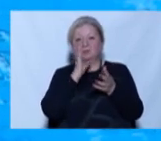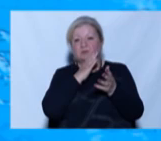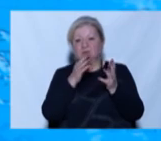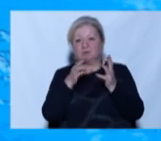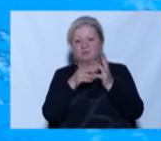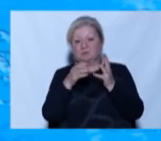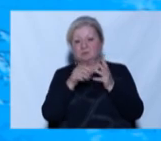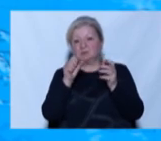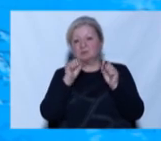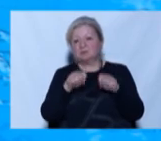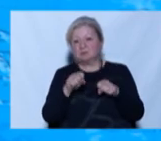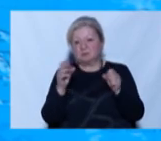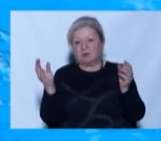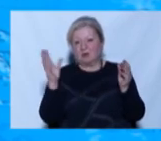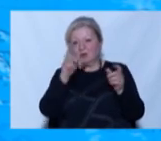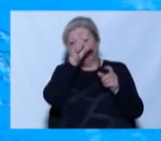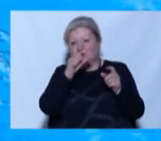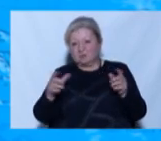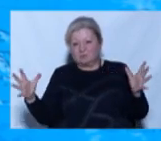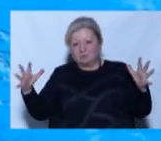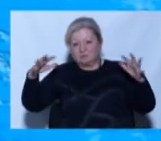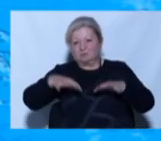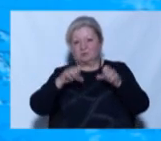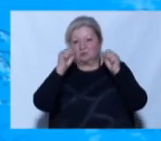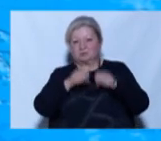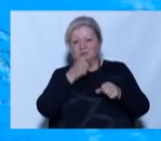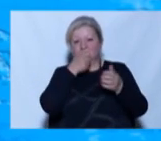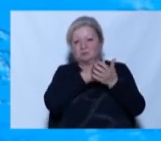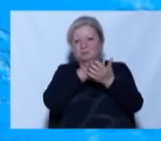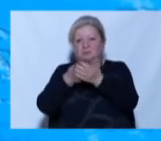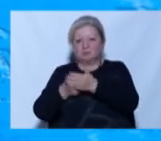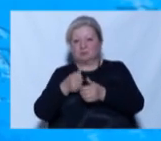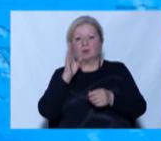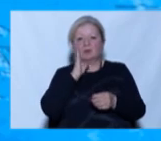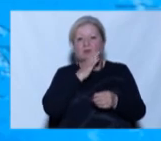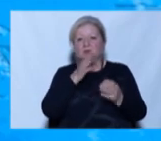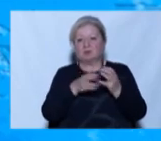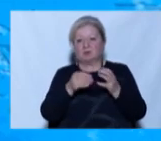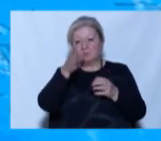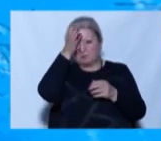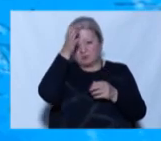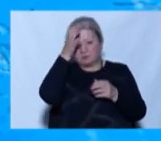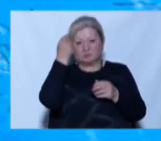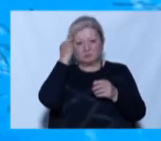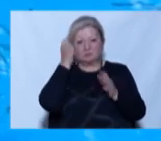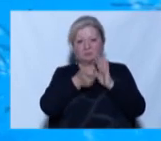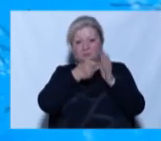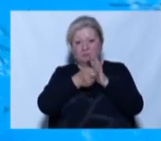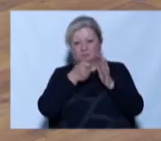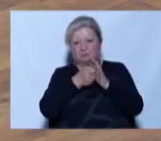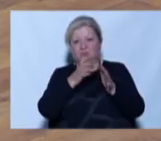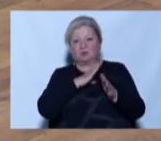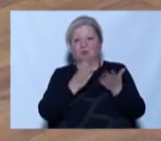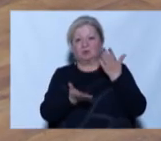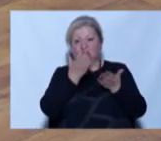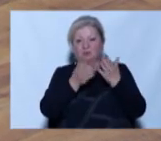კითხვა, რამდენი ადამიანის გამოკვება შეუძლია დედამიწას? მეცნიერების მიერ გამოკვლეული არის, რომ თუ